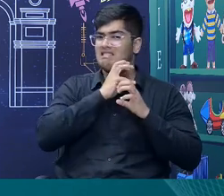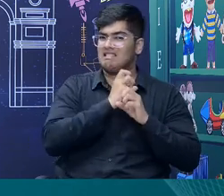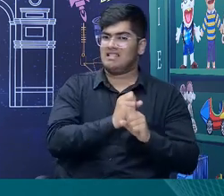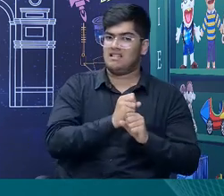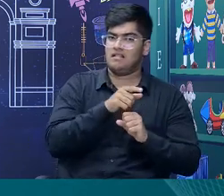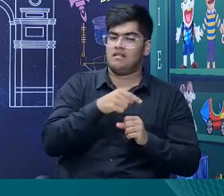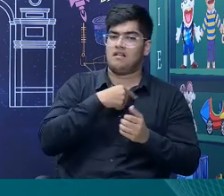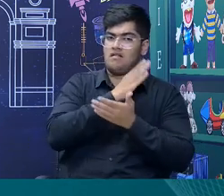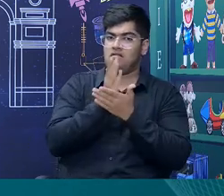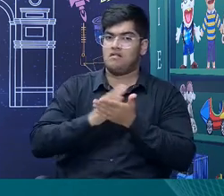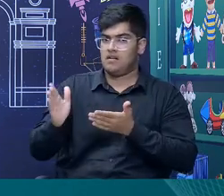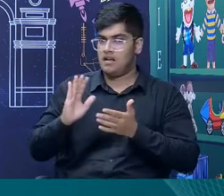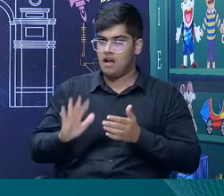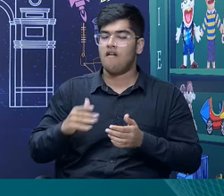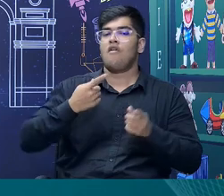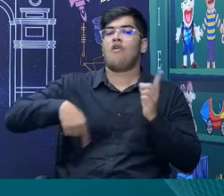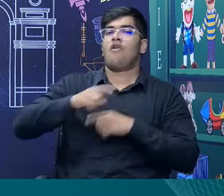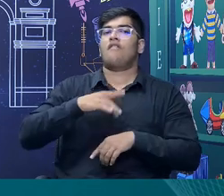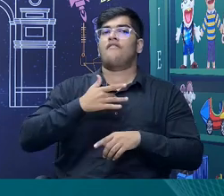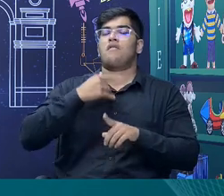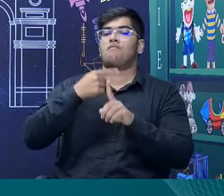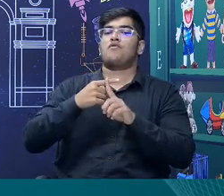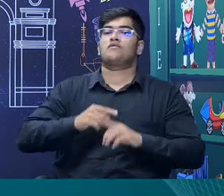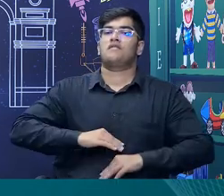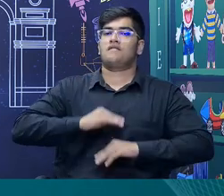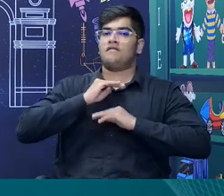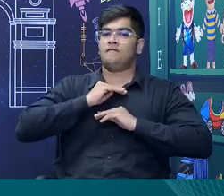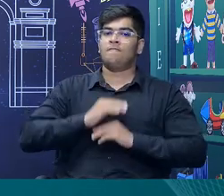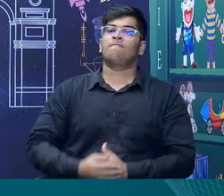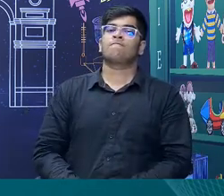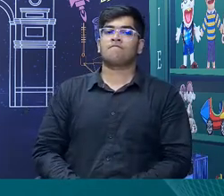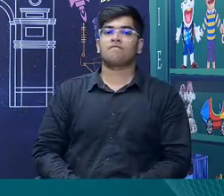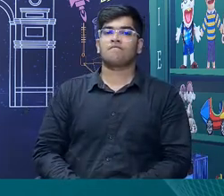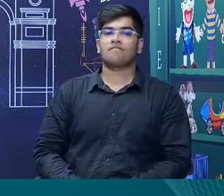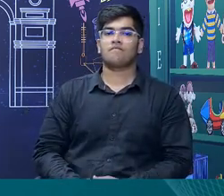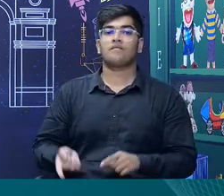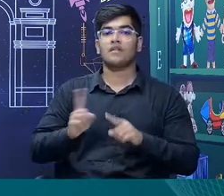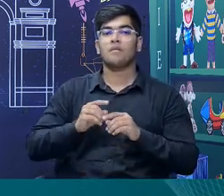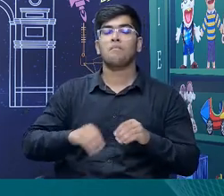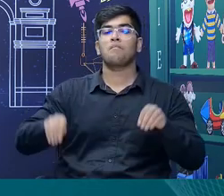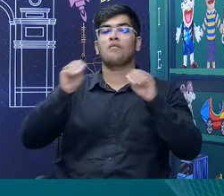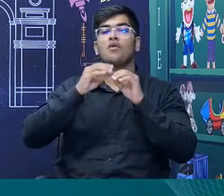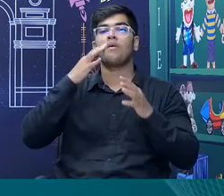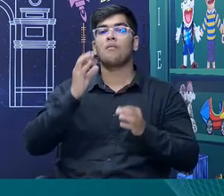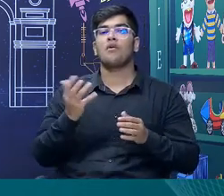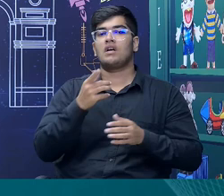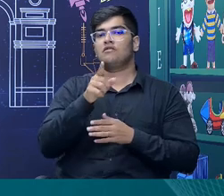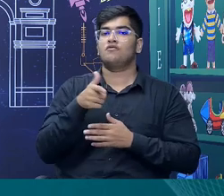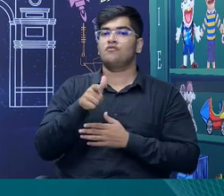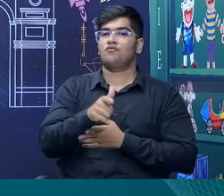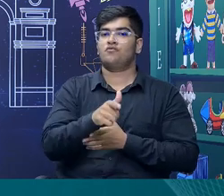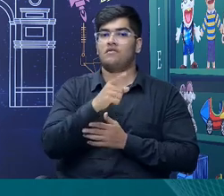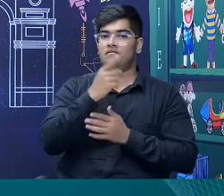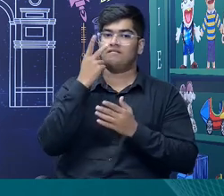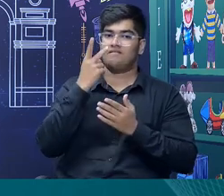हमें ब्लिस मिलता है यानी की आनंद मिलता है और सबसे इंपॉर्टेंट बात जो है ये चूहा जो